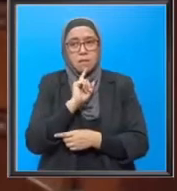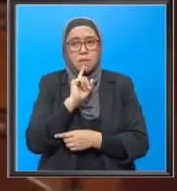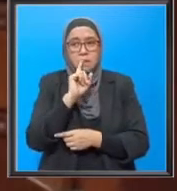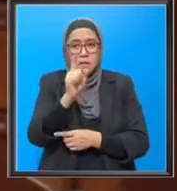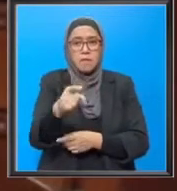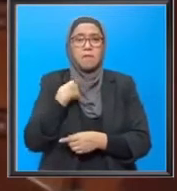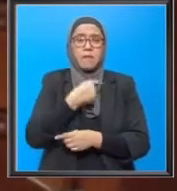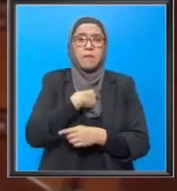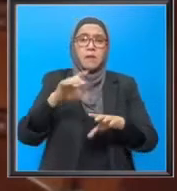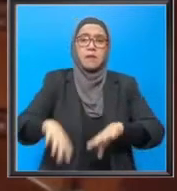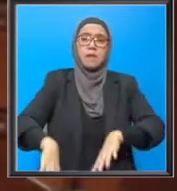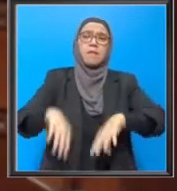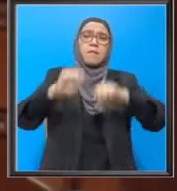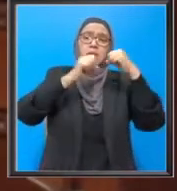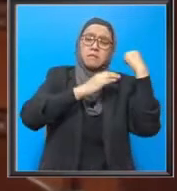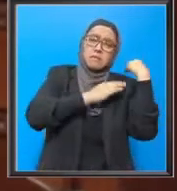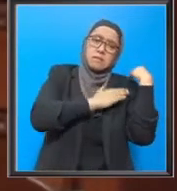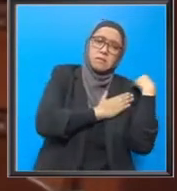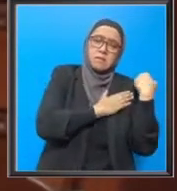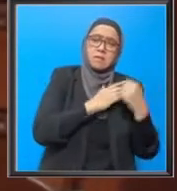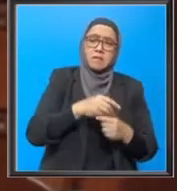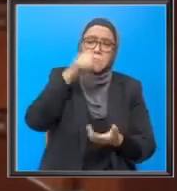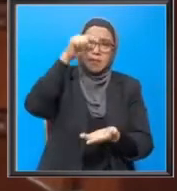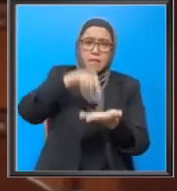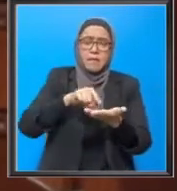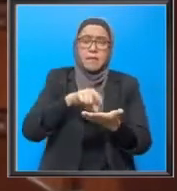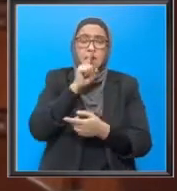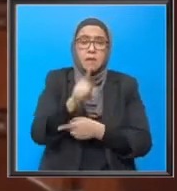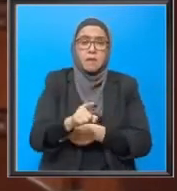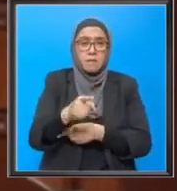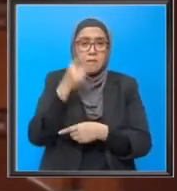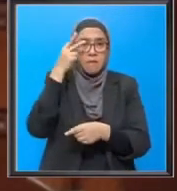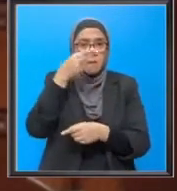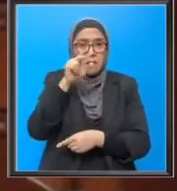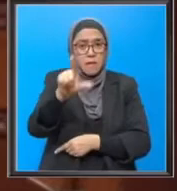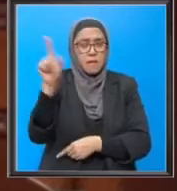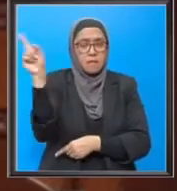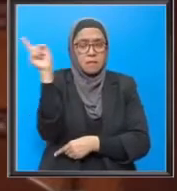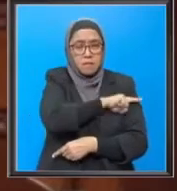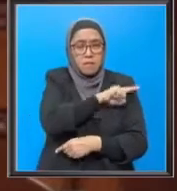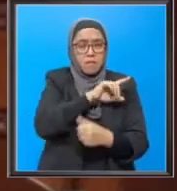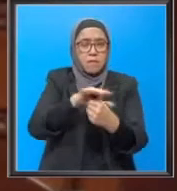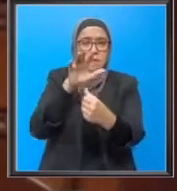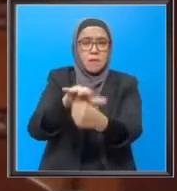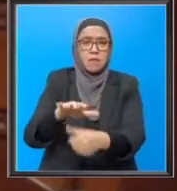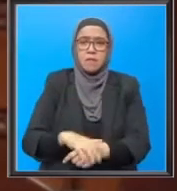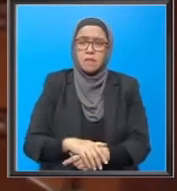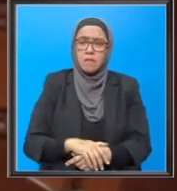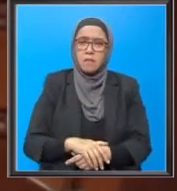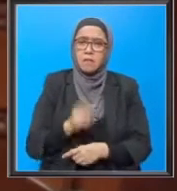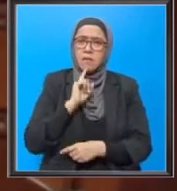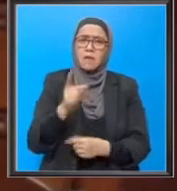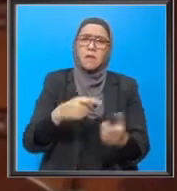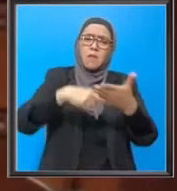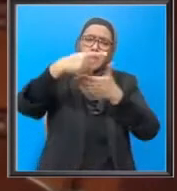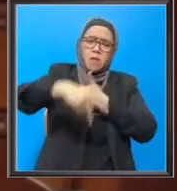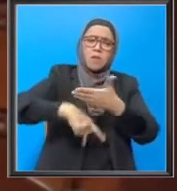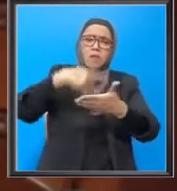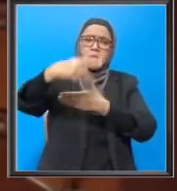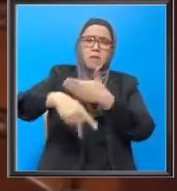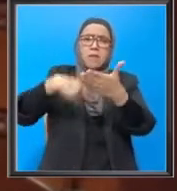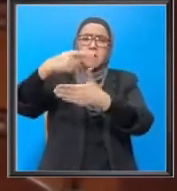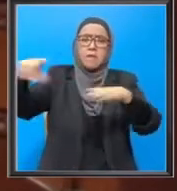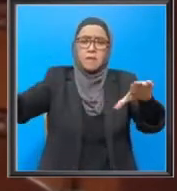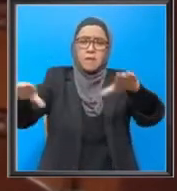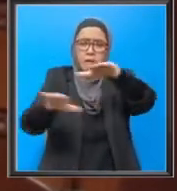kita mengambil berat dan ini ada satu perkara yang sangat tertutup dan berbagai program yang telah dicanangkan dia telah dibuat di